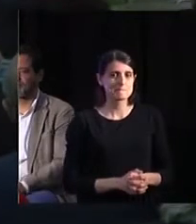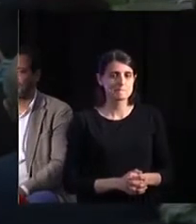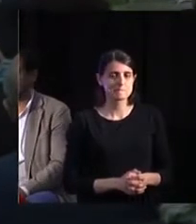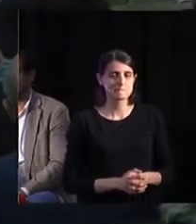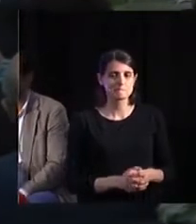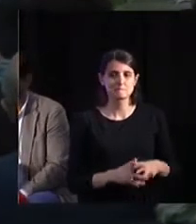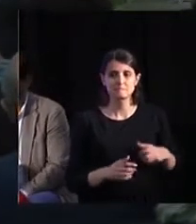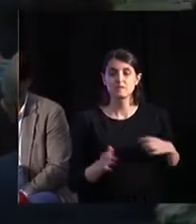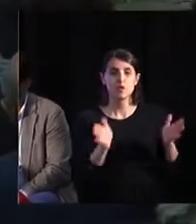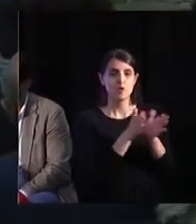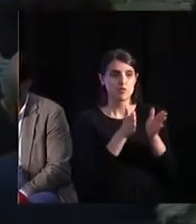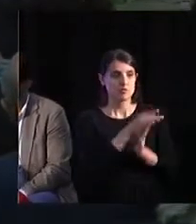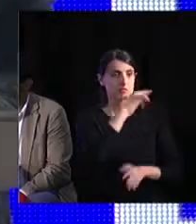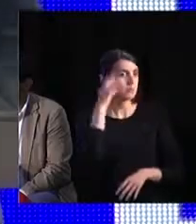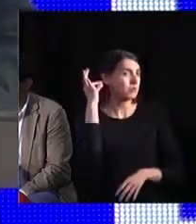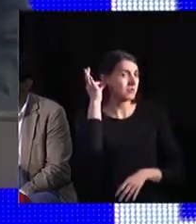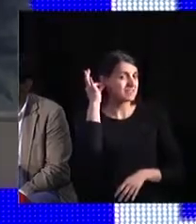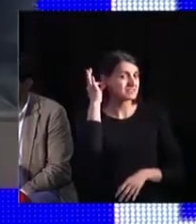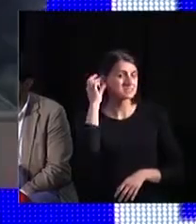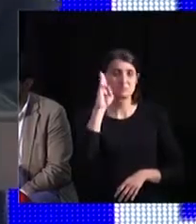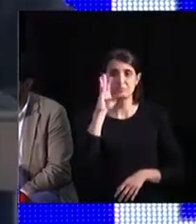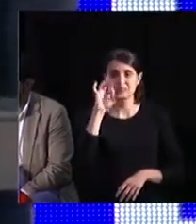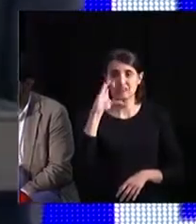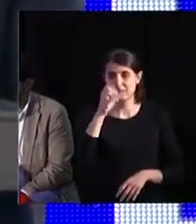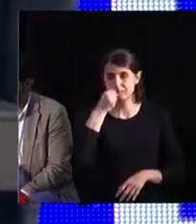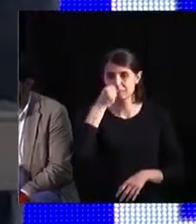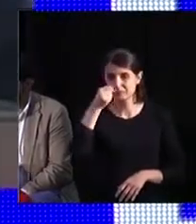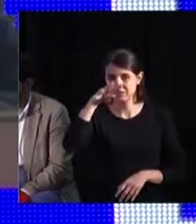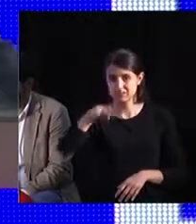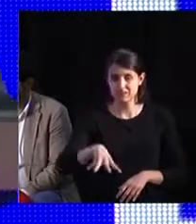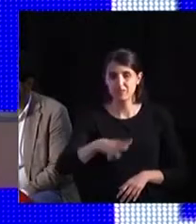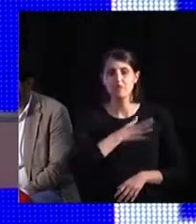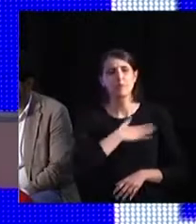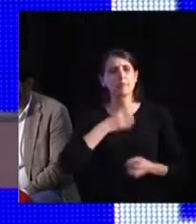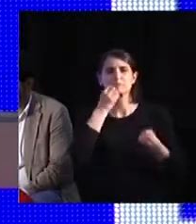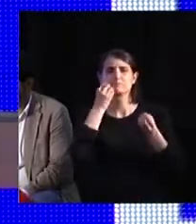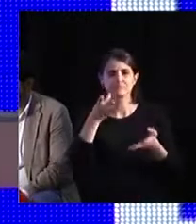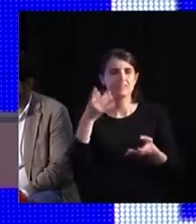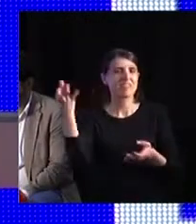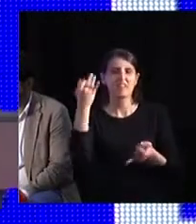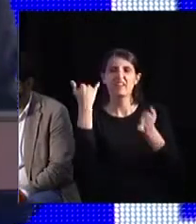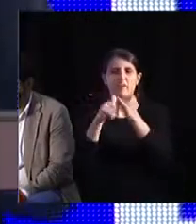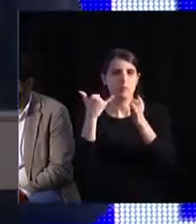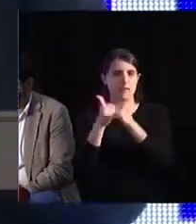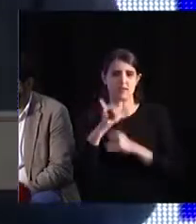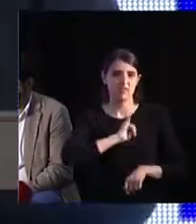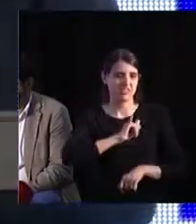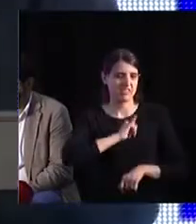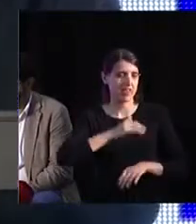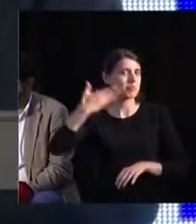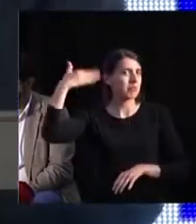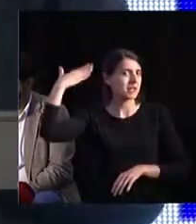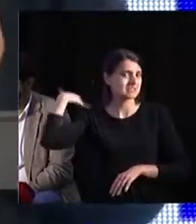Els companys i companyes del PSC, a ells els voldria dir que recuperin la seva identitat, el seu